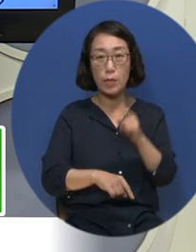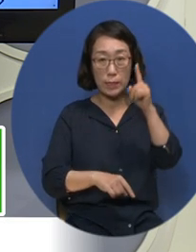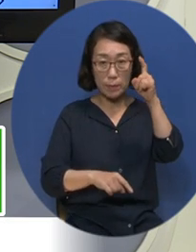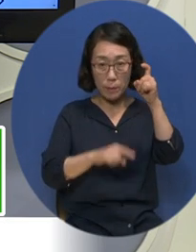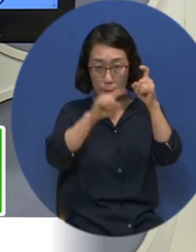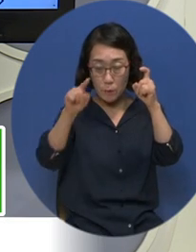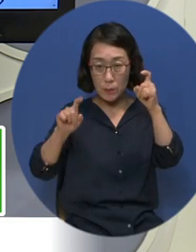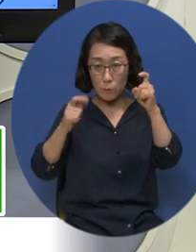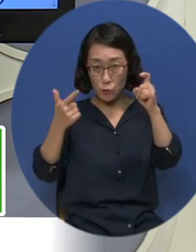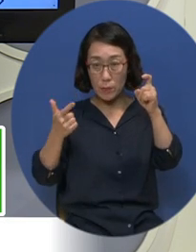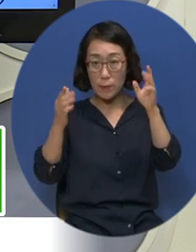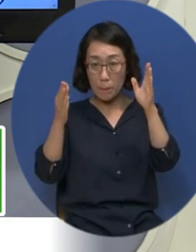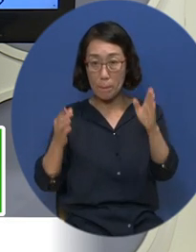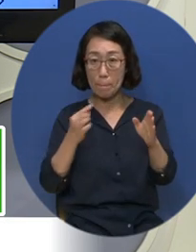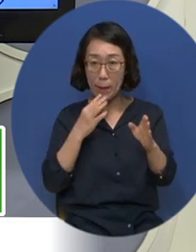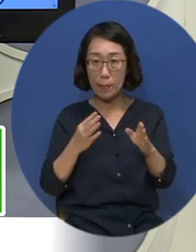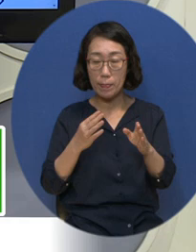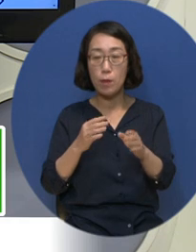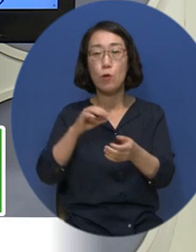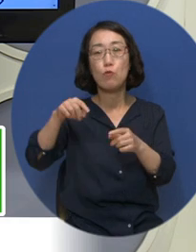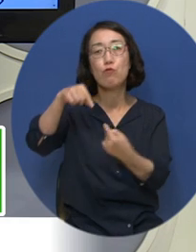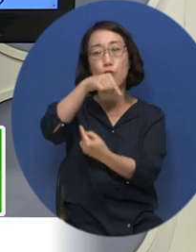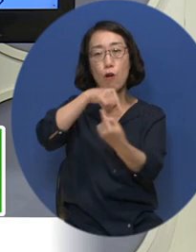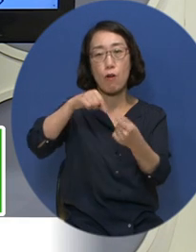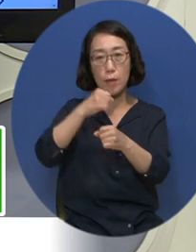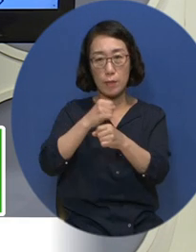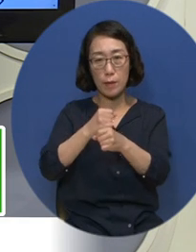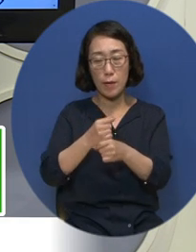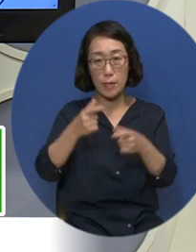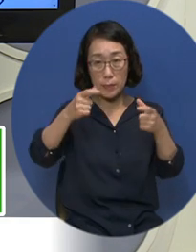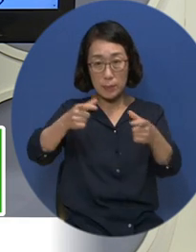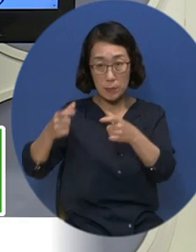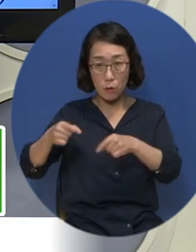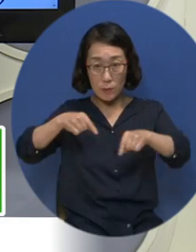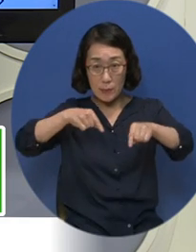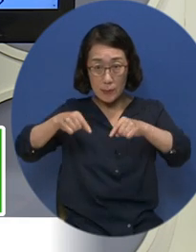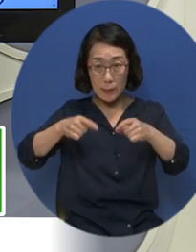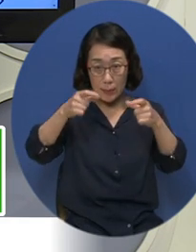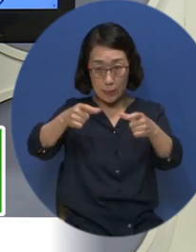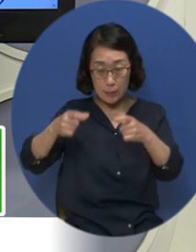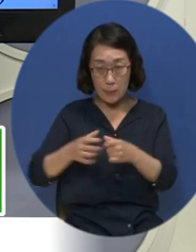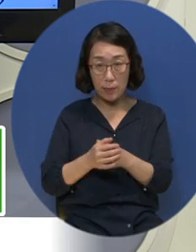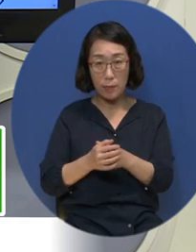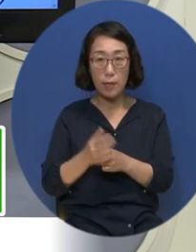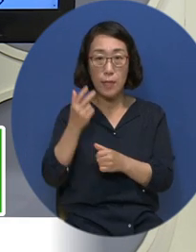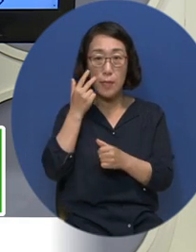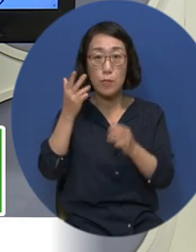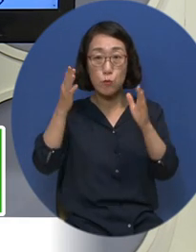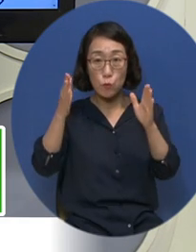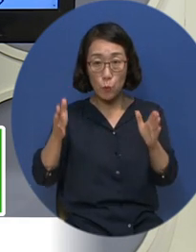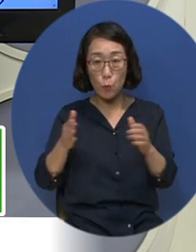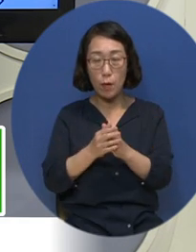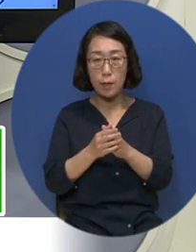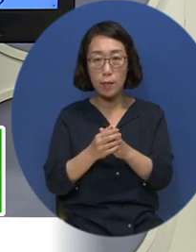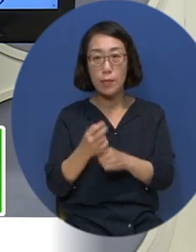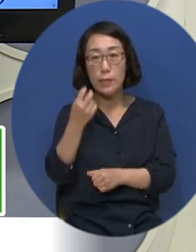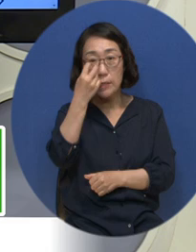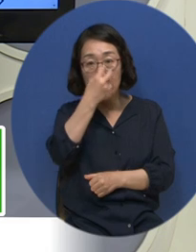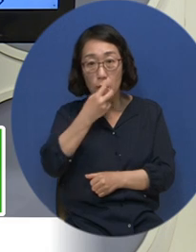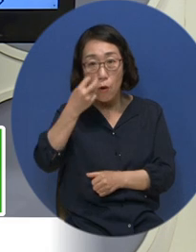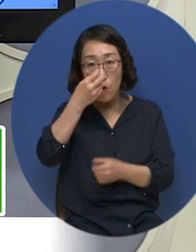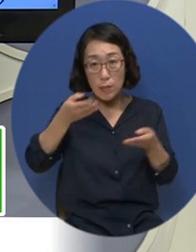6시까지만 운영하는데요 이에 지방자치 단체별로 13일부터 1주간 사회복지 이용 시설에 대해